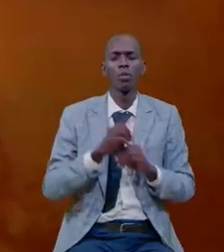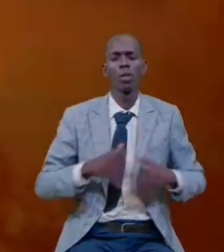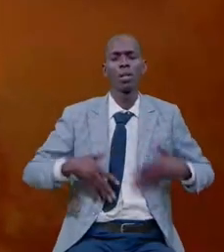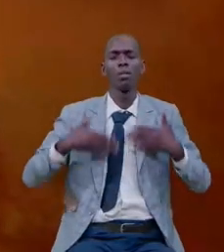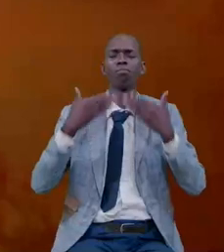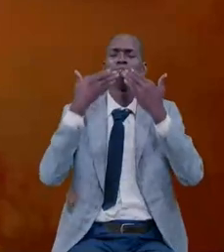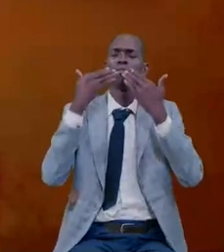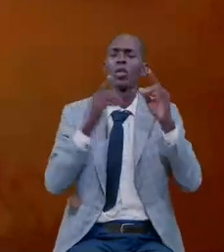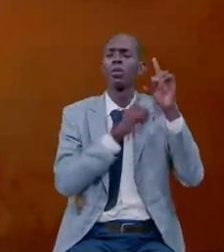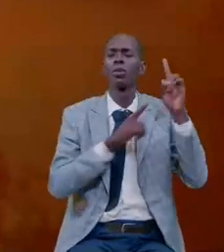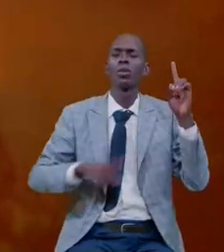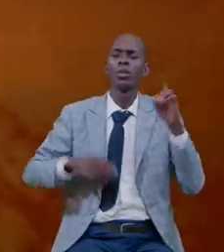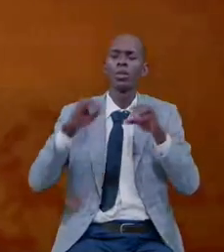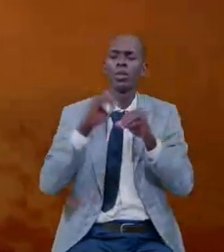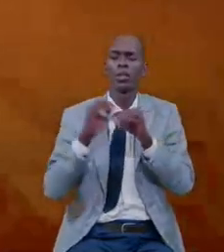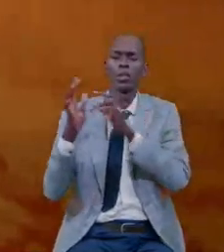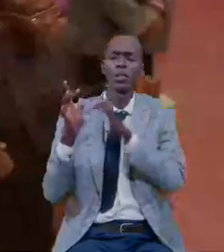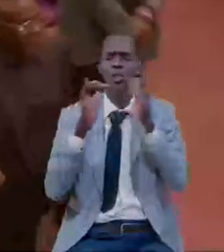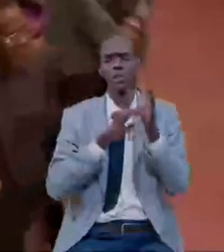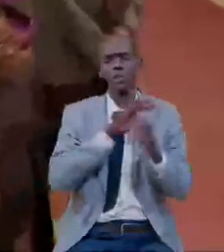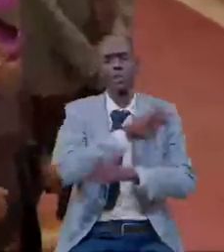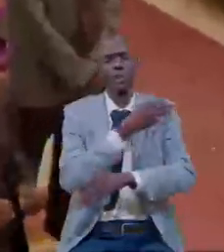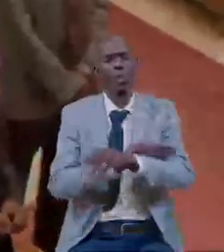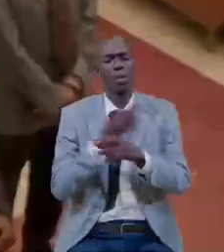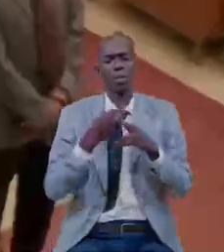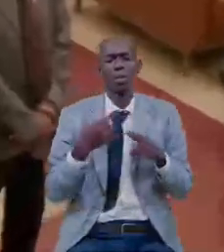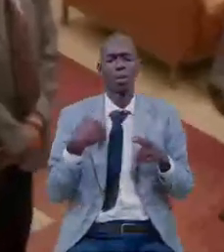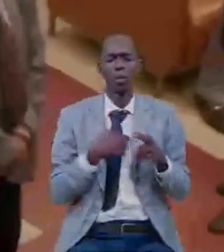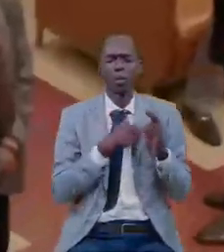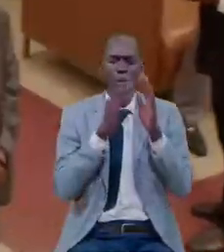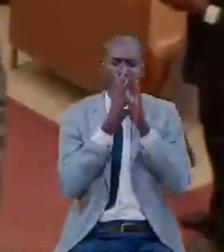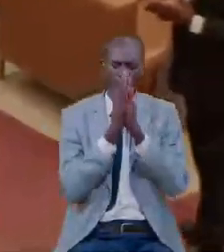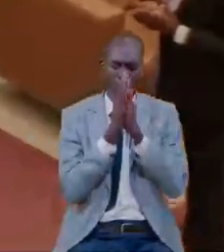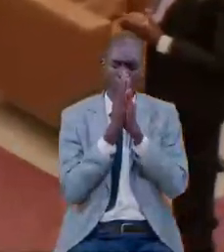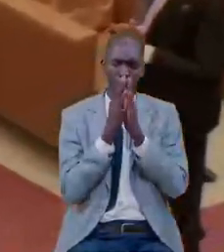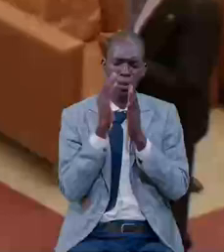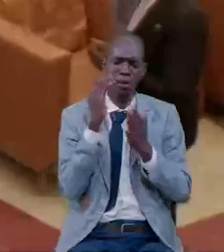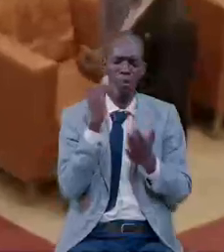au nom puissant de Jésus, nous prions.